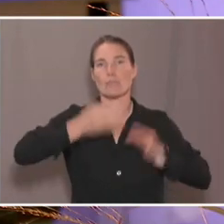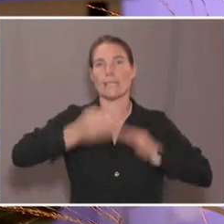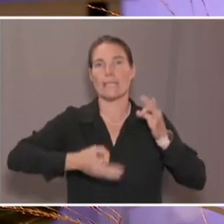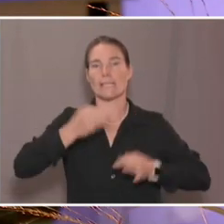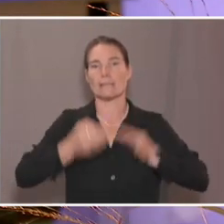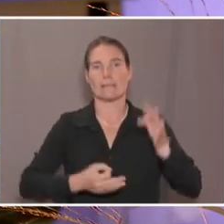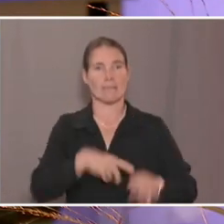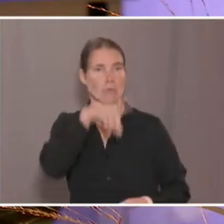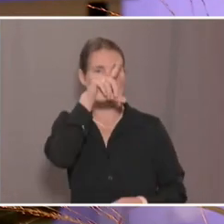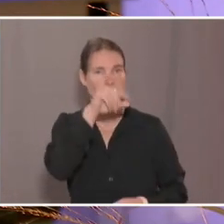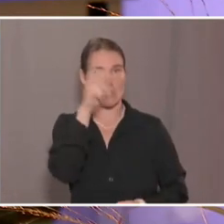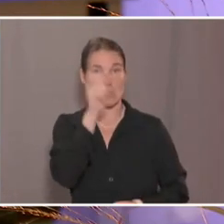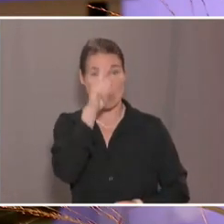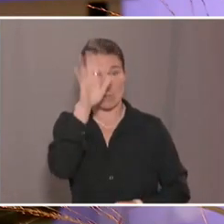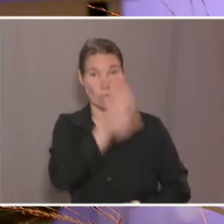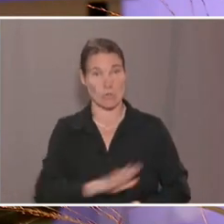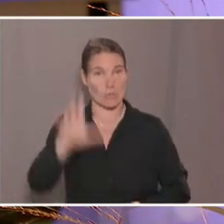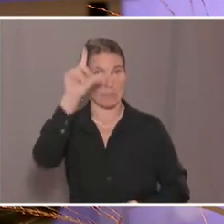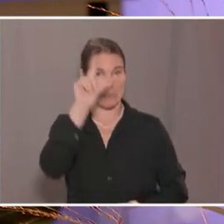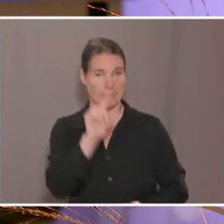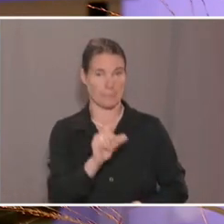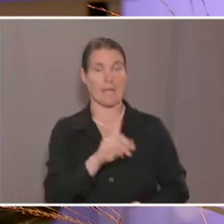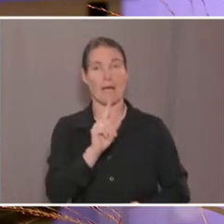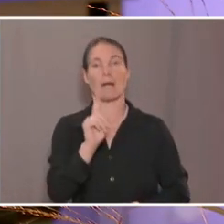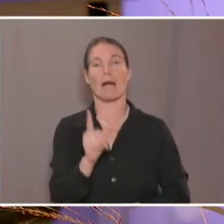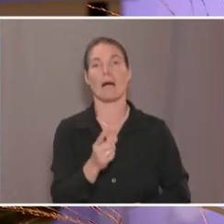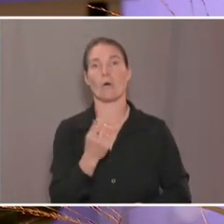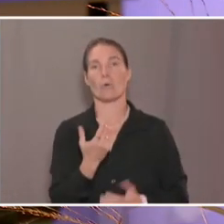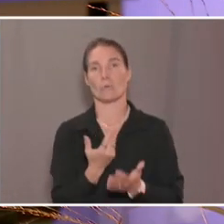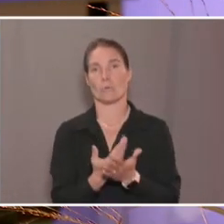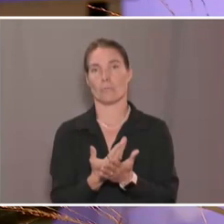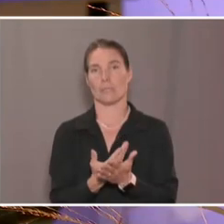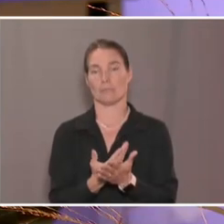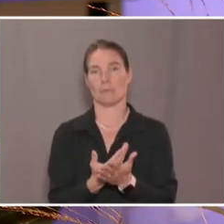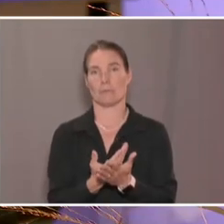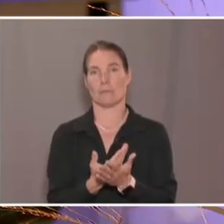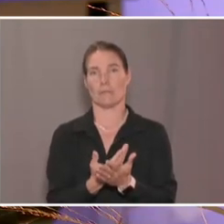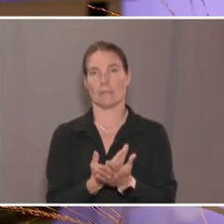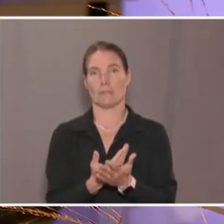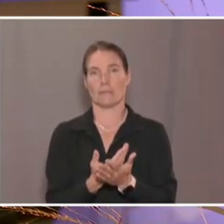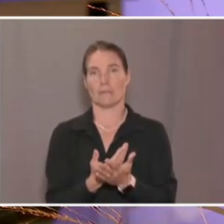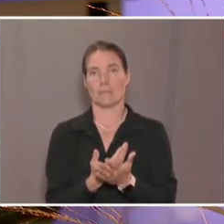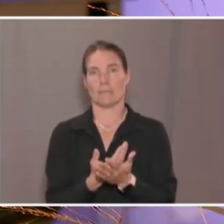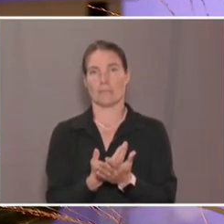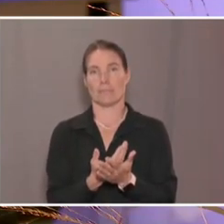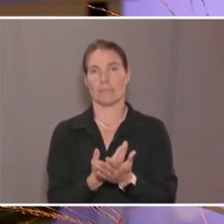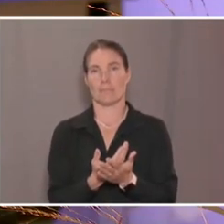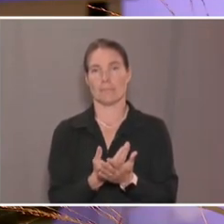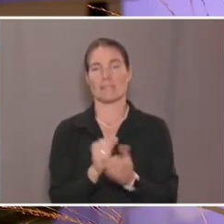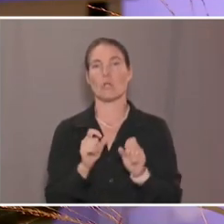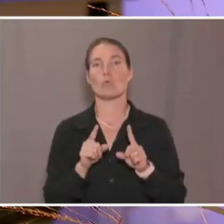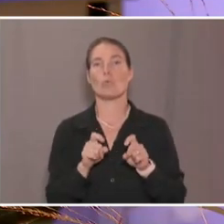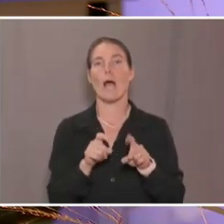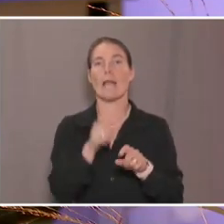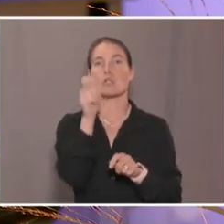wenigen Hochschulen in Deutschland überhaupt studiert werden. Aber auch an Dingen, die wir in den letzten Jahren auf den Weg gebracht haben, wie das duale